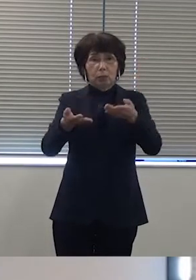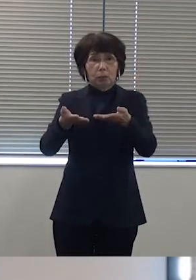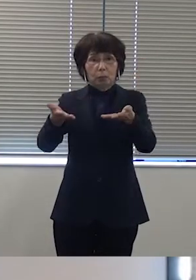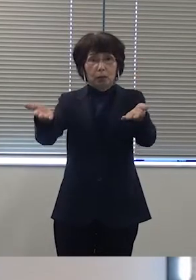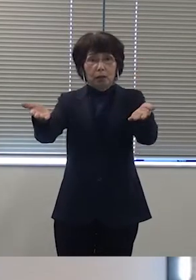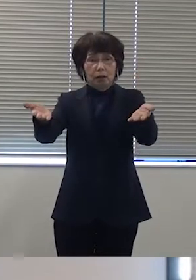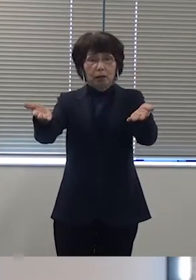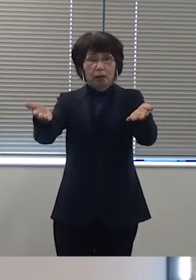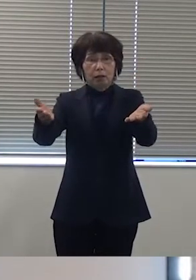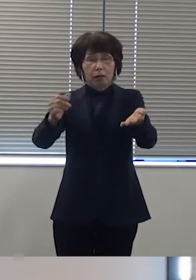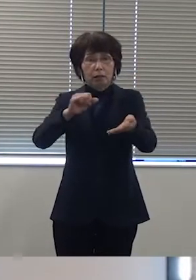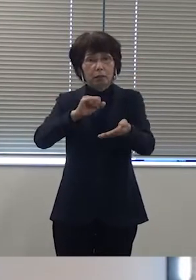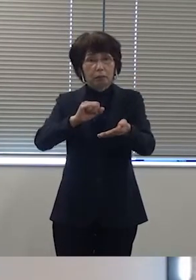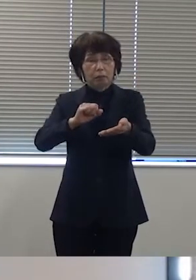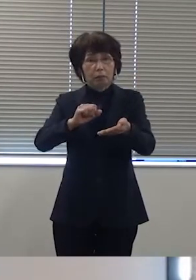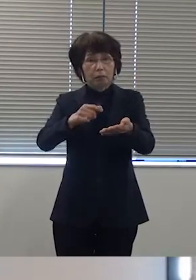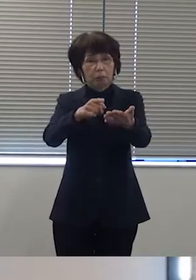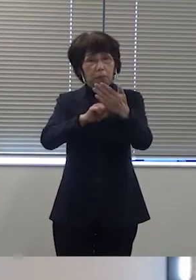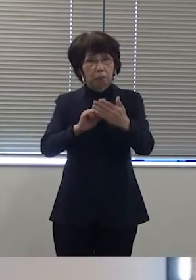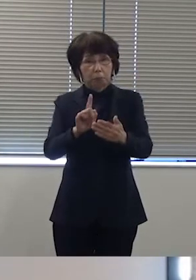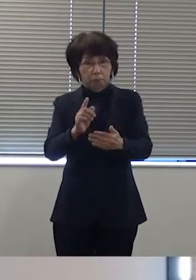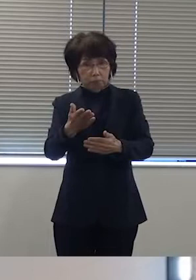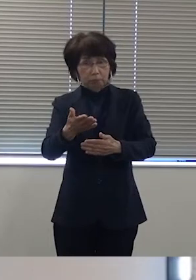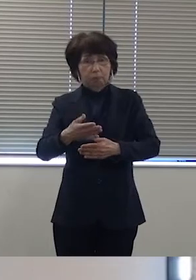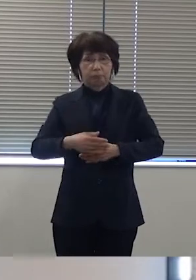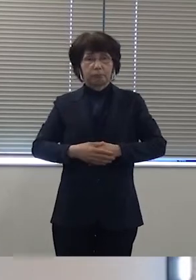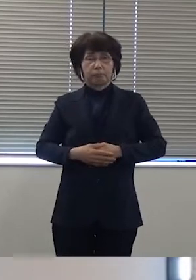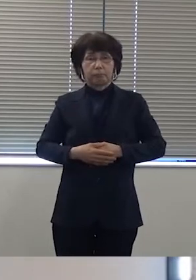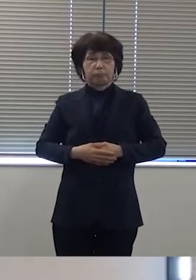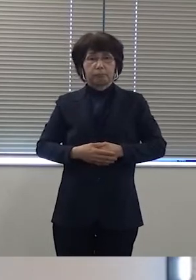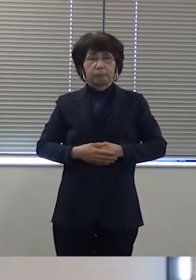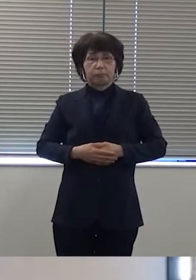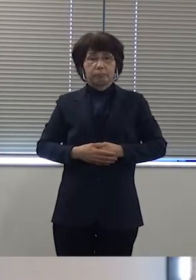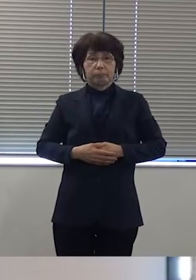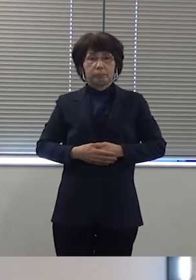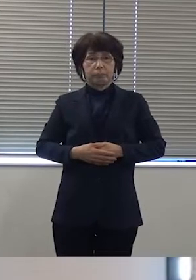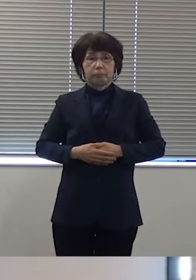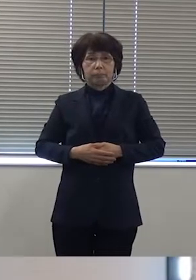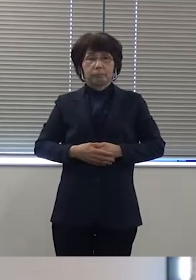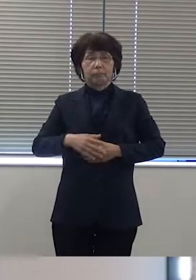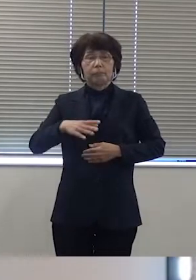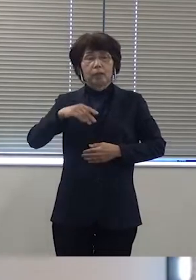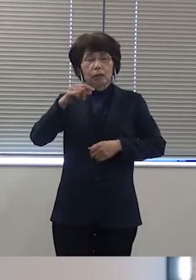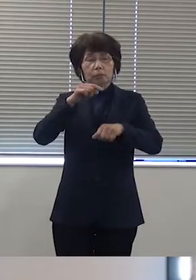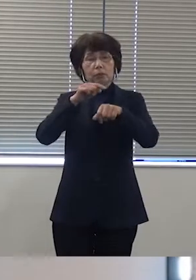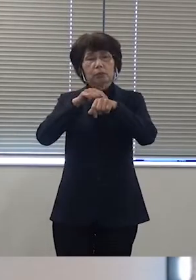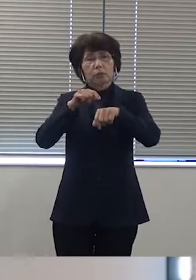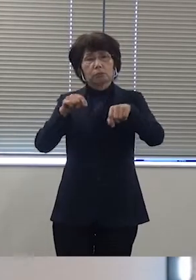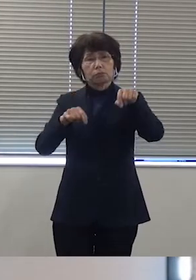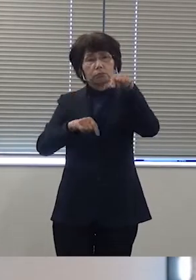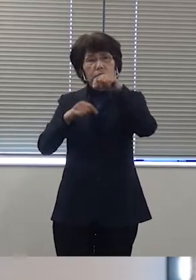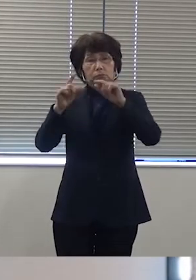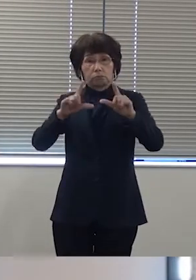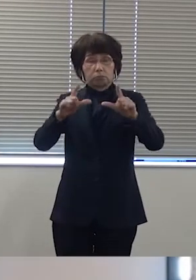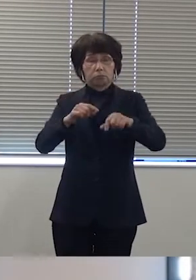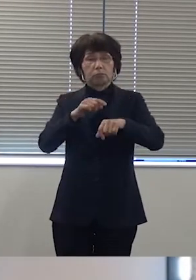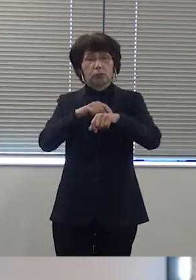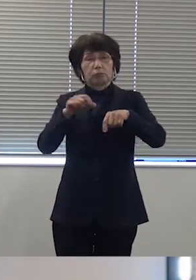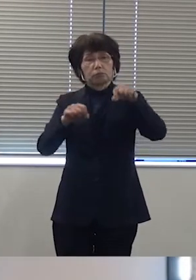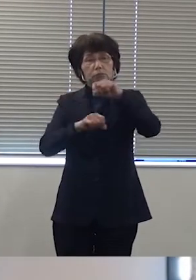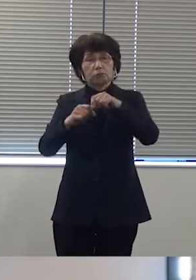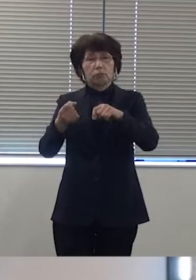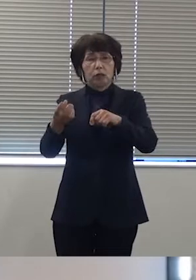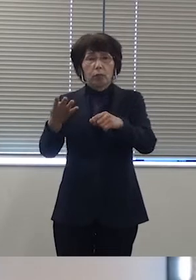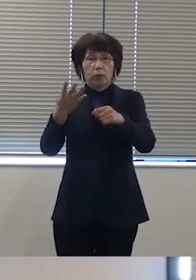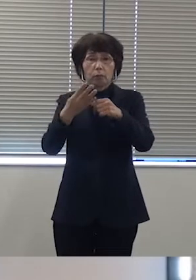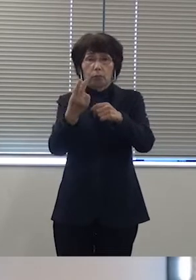は、まあ、ちょっと時間かかるなとは思ってたんですが、まあ、令和4年度あたりから全部組み上げたいと思ってたんですが、やっぱりいろんな団